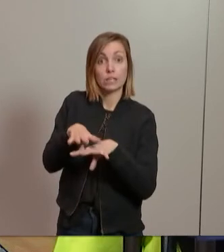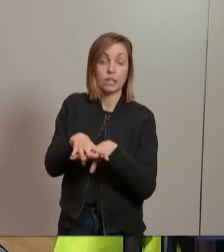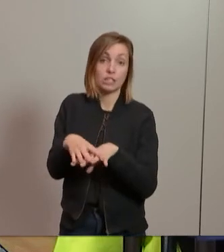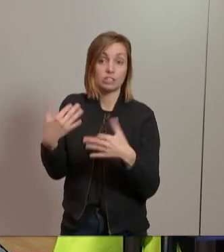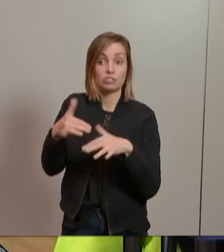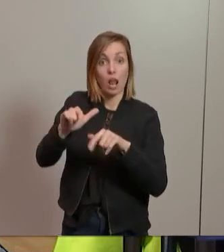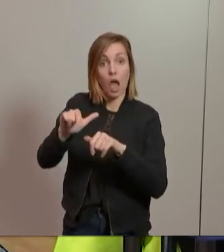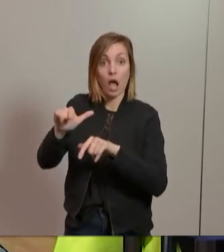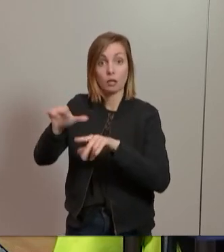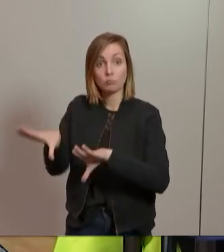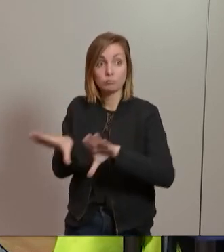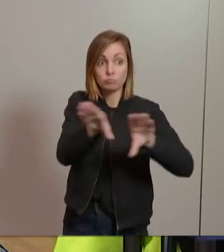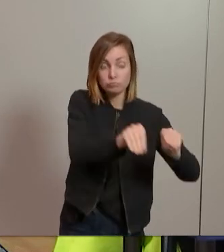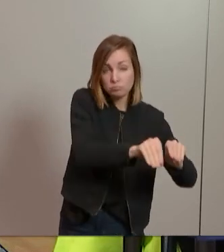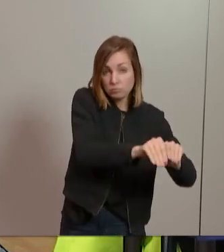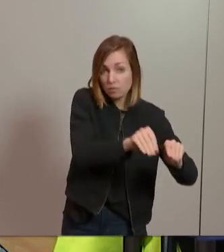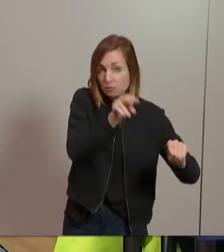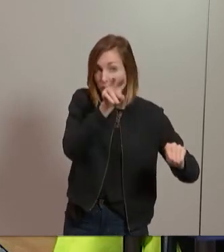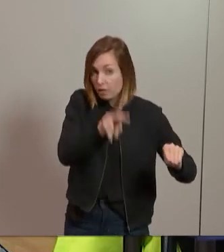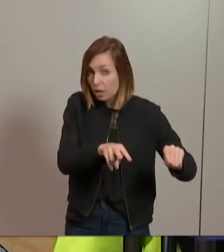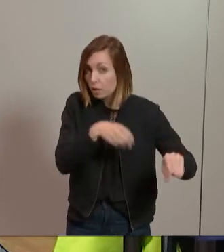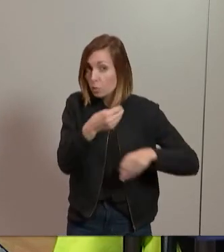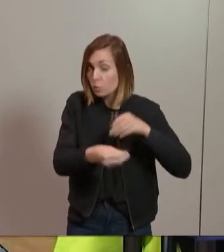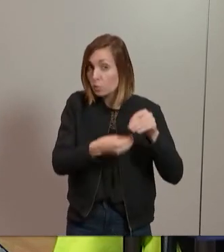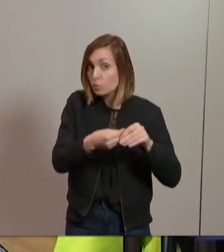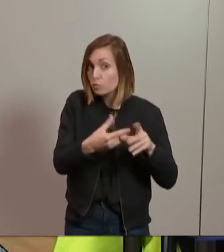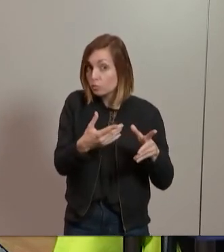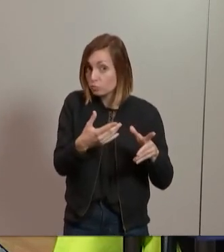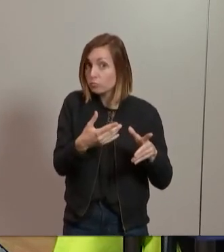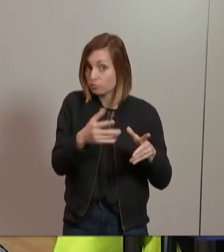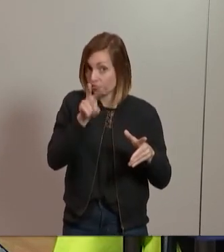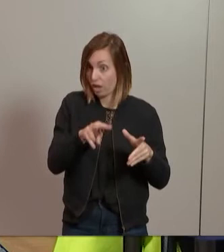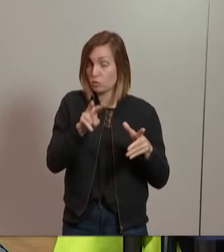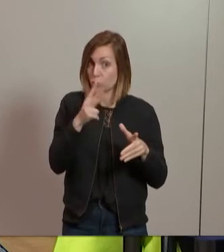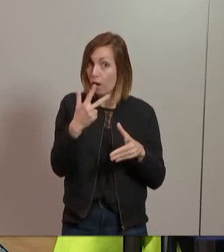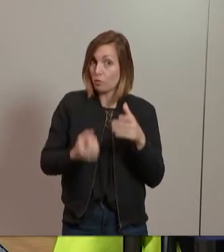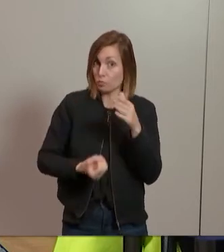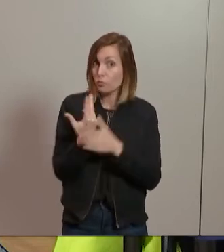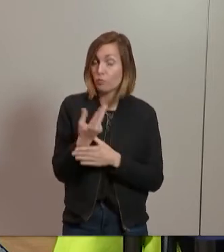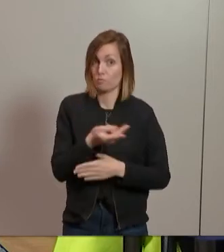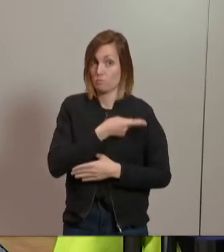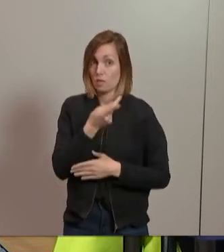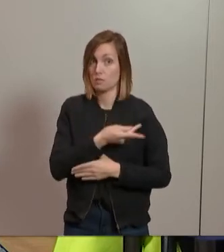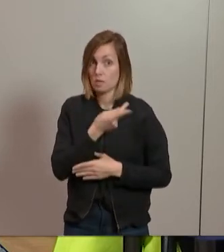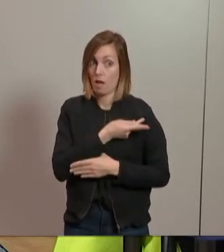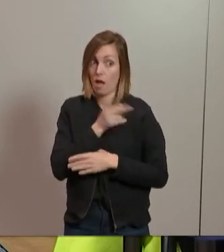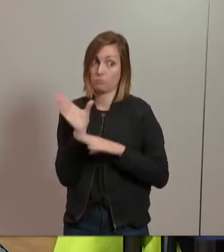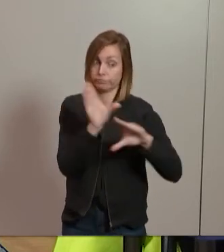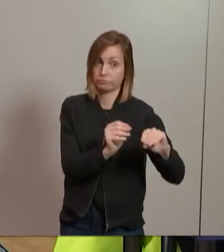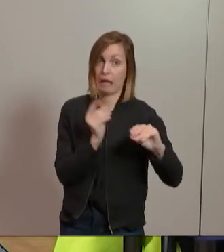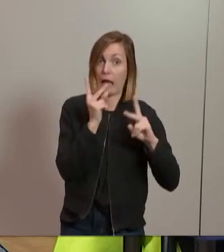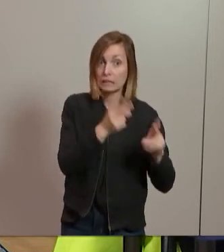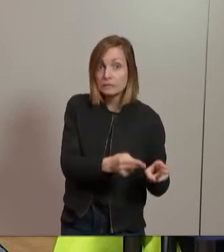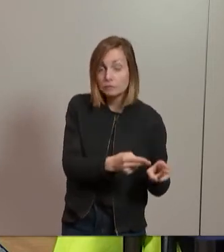un déménagement. Est-ce que c'est vraiment le cas, ou est-ce que ce sont vraiment trois nouveaux médecins qui viennent d'arriver sur la ville de Rosée,